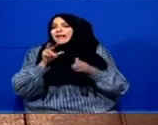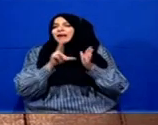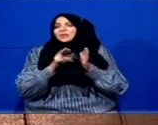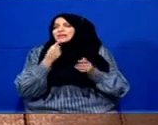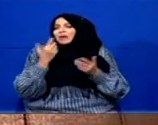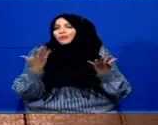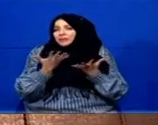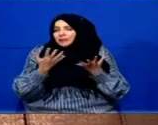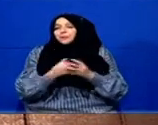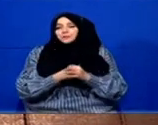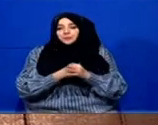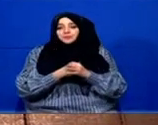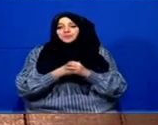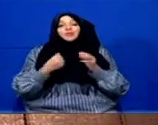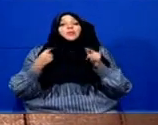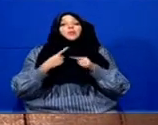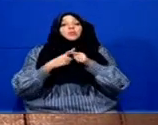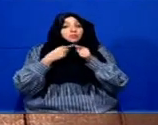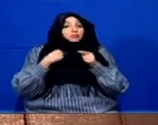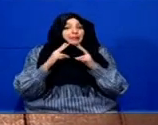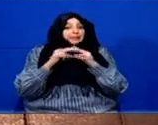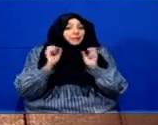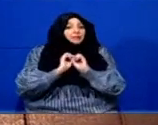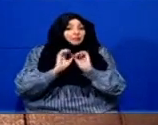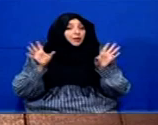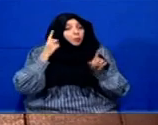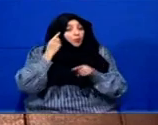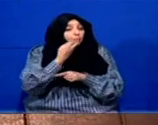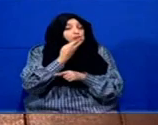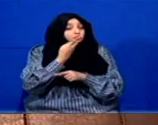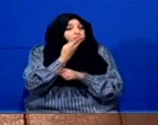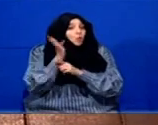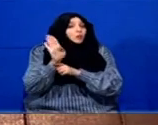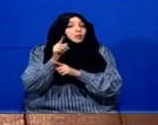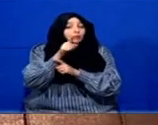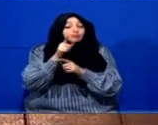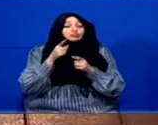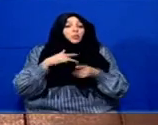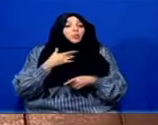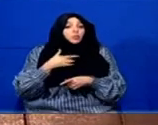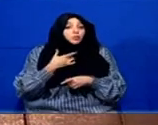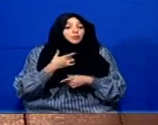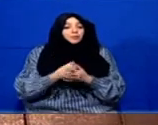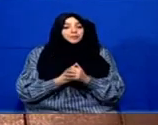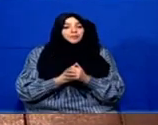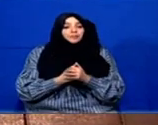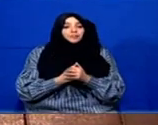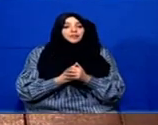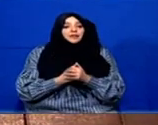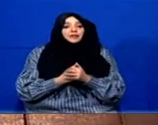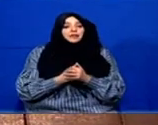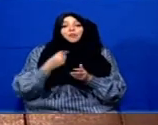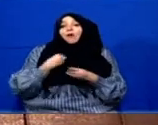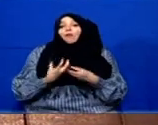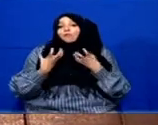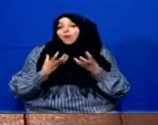ونبين اهميتها في حياه الناس قبل ذلك لابد من